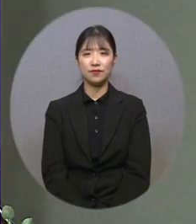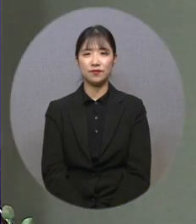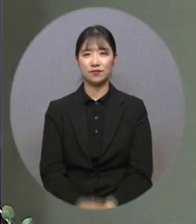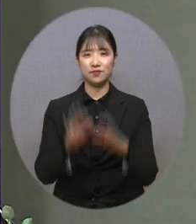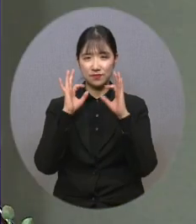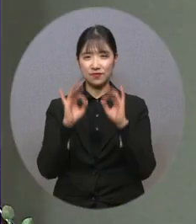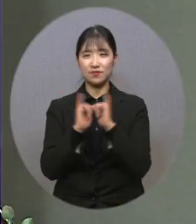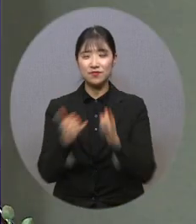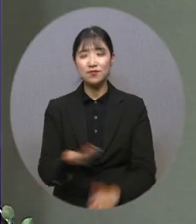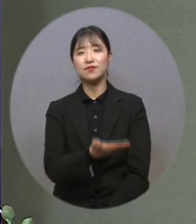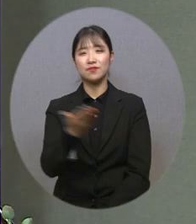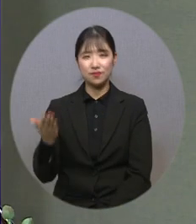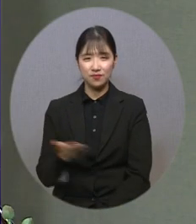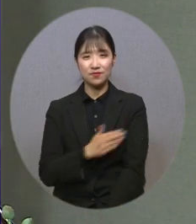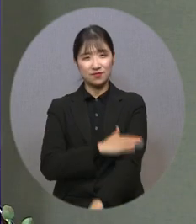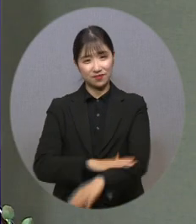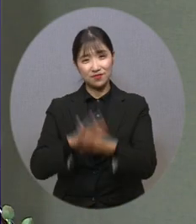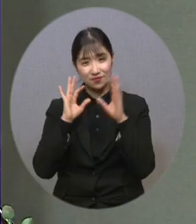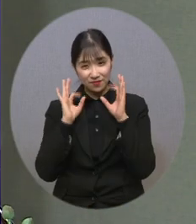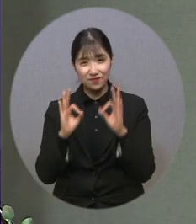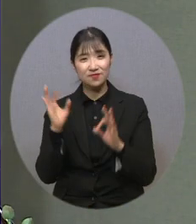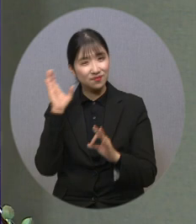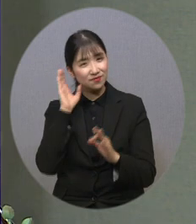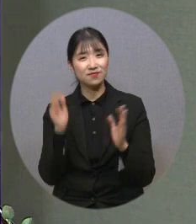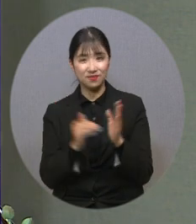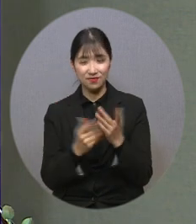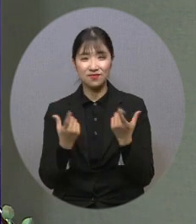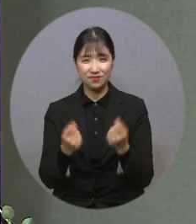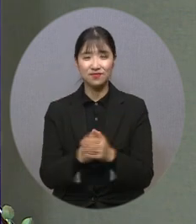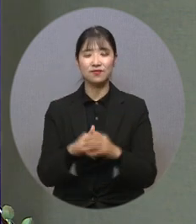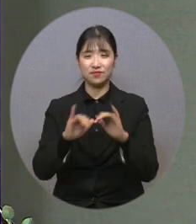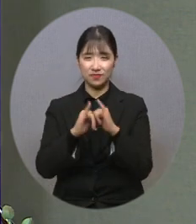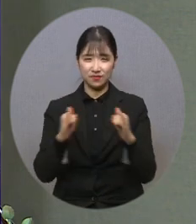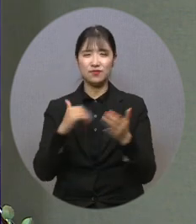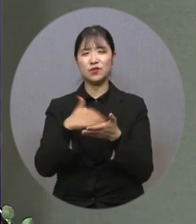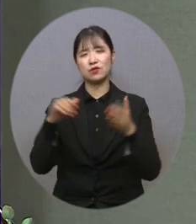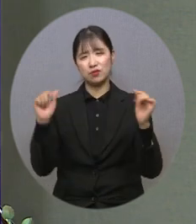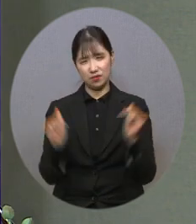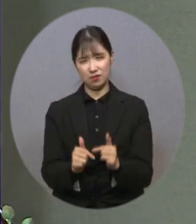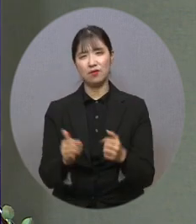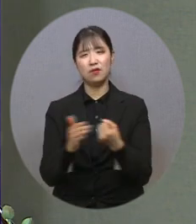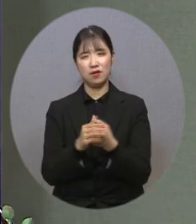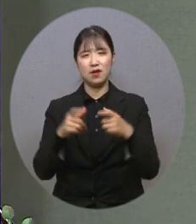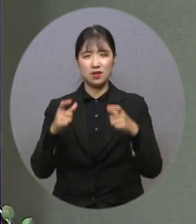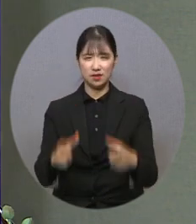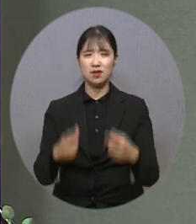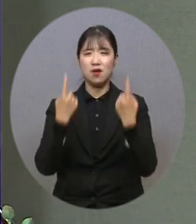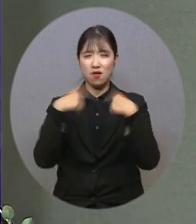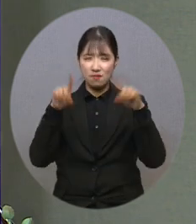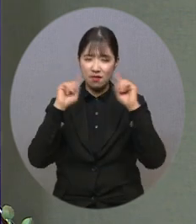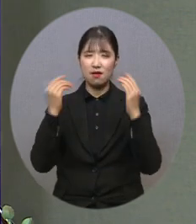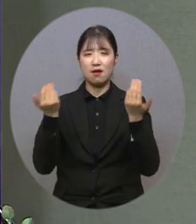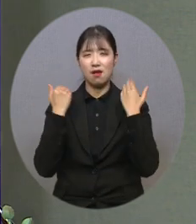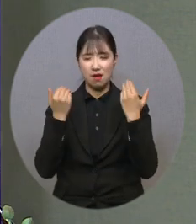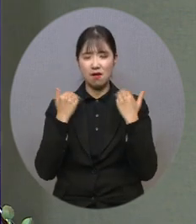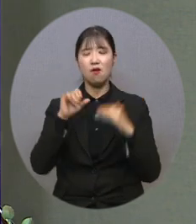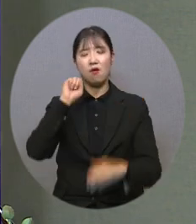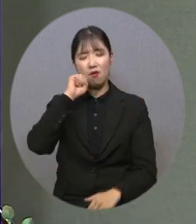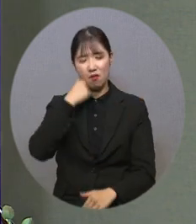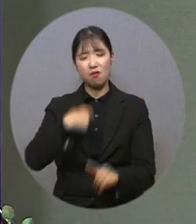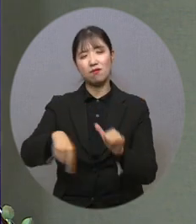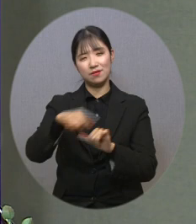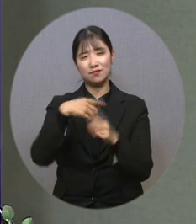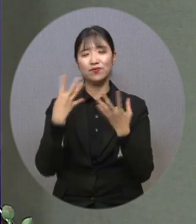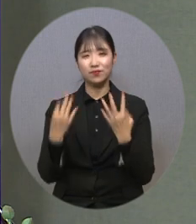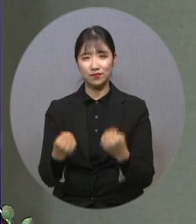시청자 여러분, 잘 들으셨죠? 인구 감소로 지역 대학이 어려움을